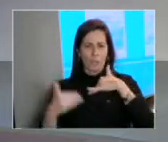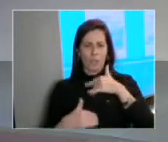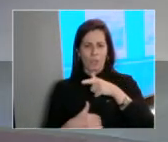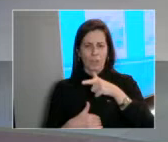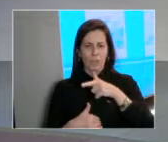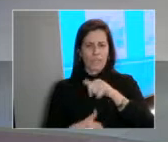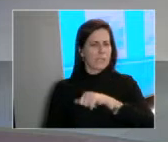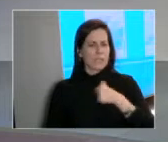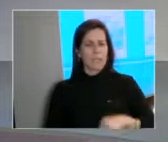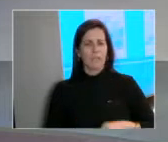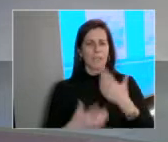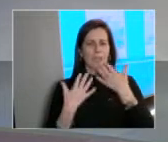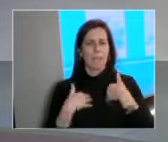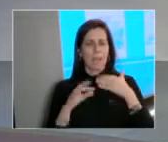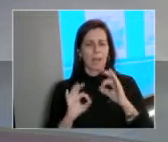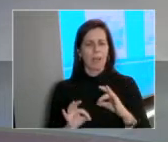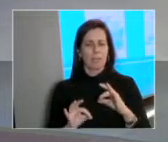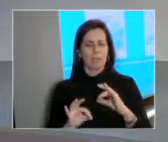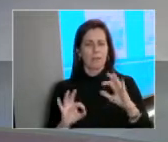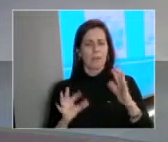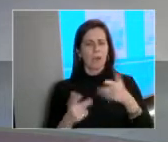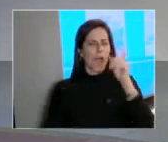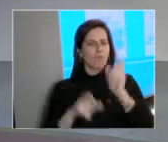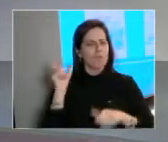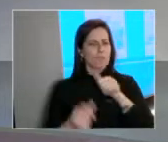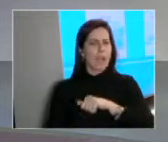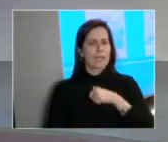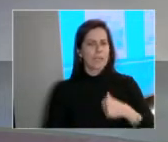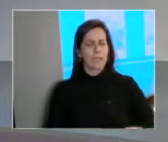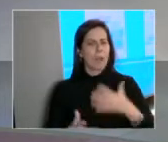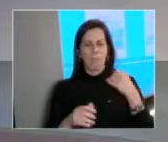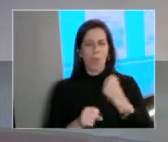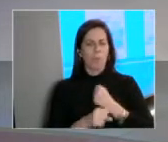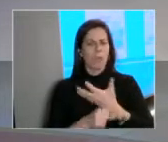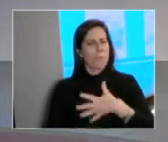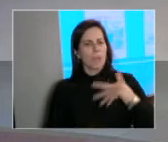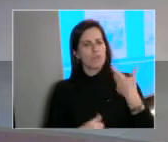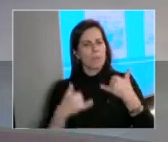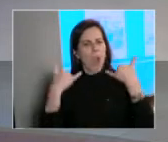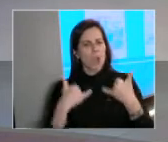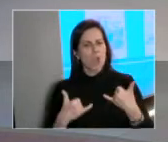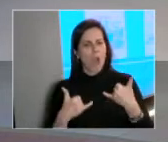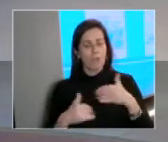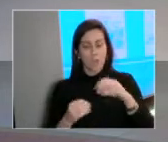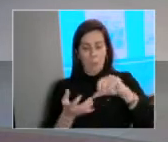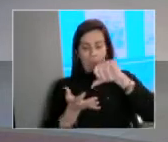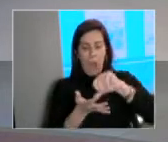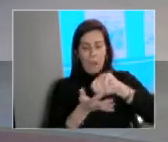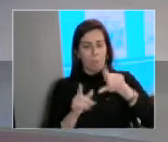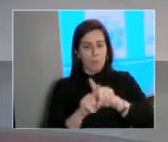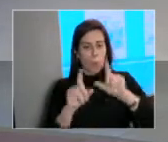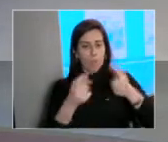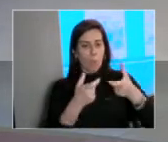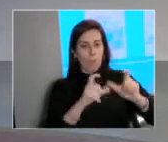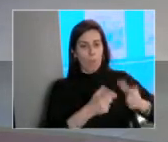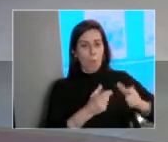בייג'ין, נכון? בוא תספר לנו באמת איך האזרח הסיני מרגיש בימים שבהם ערים שלמות נצורות